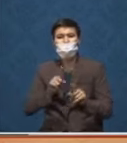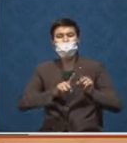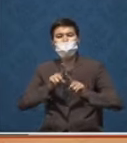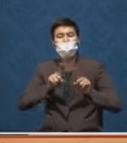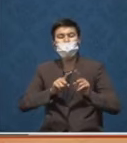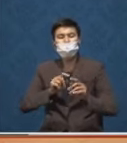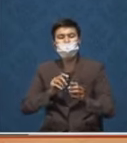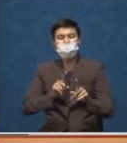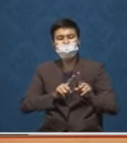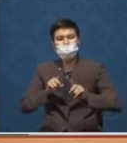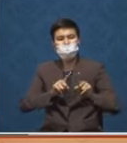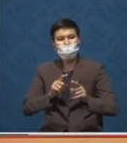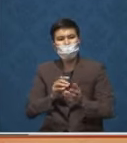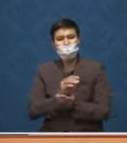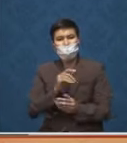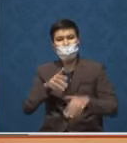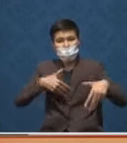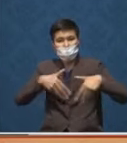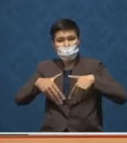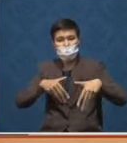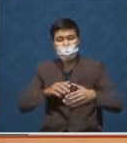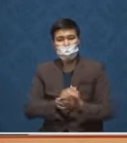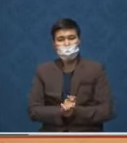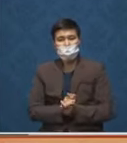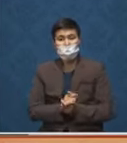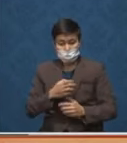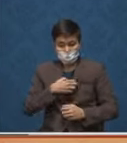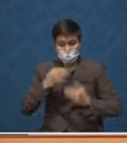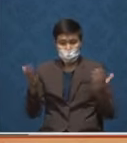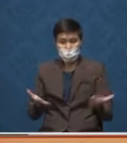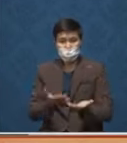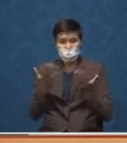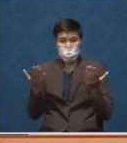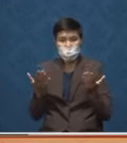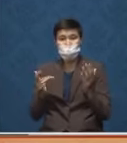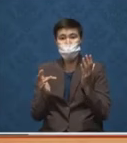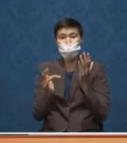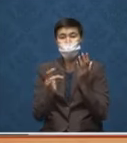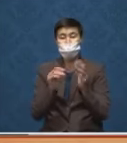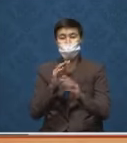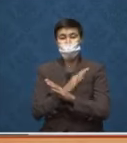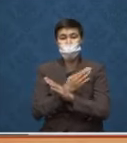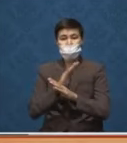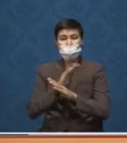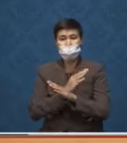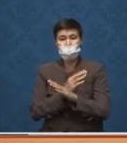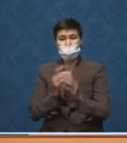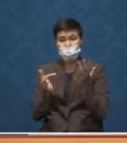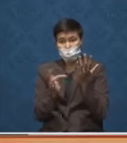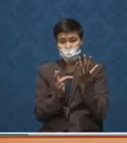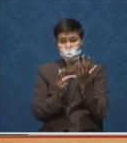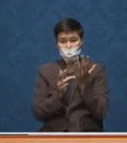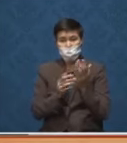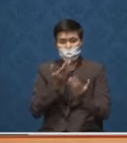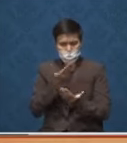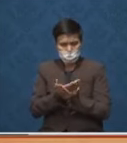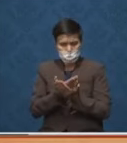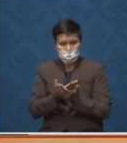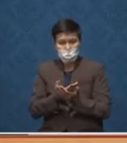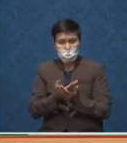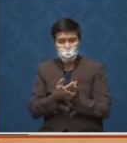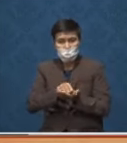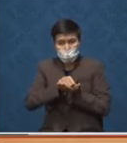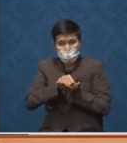ถ้าเราต้องการที่จะส่งเสริมธุรกิจเศรษฐกิจดิจิตอลให้เกิดขึ้นจริงนะคะค่าบริการเราเนี่ยจำเป็นที่จะต้องไม่